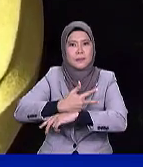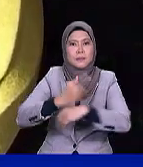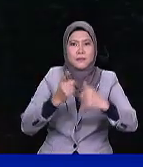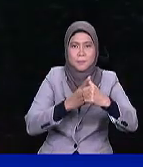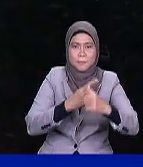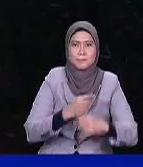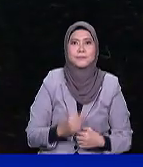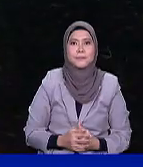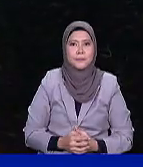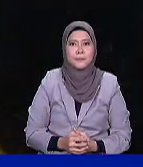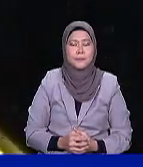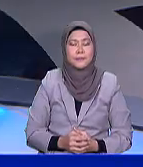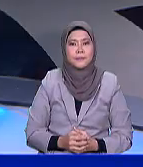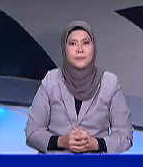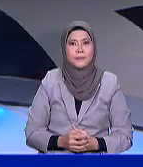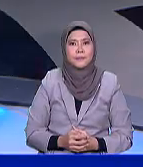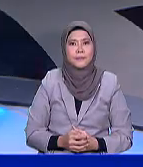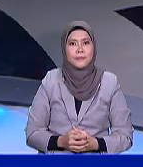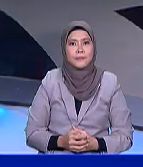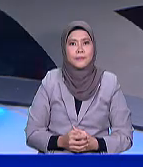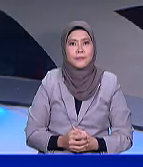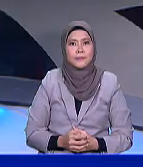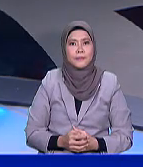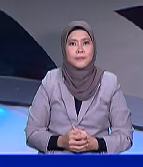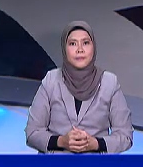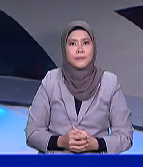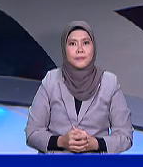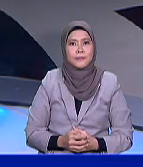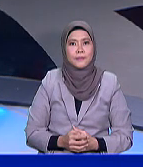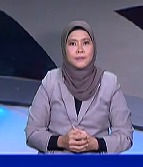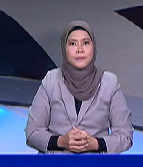Tiada perubahan, Dato' Lee Chong.